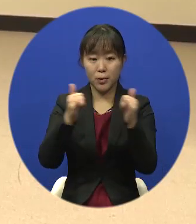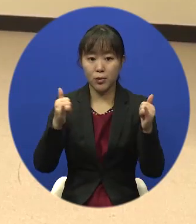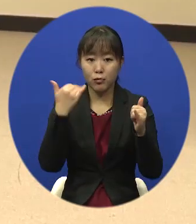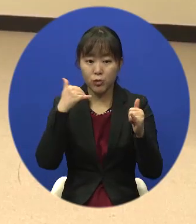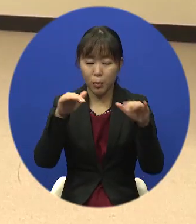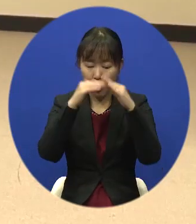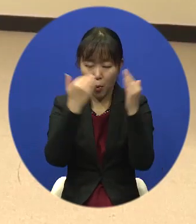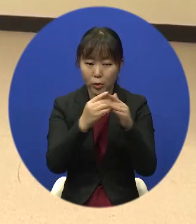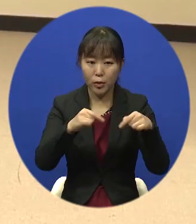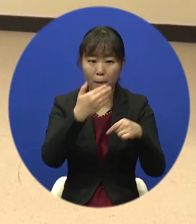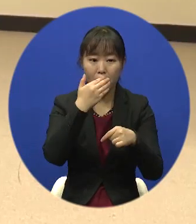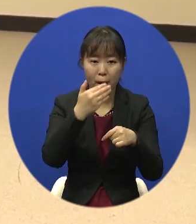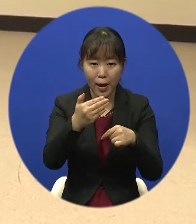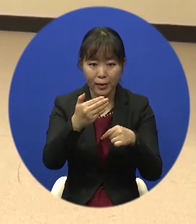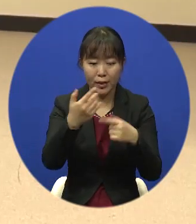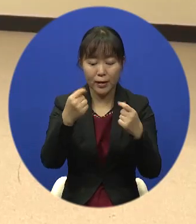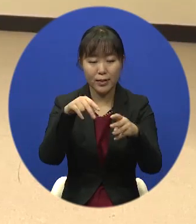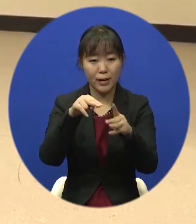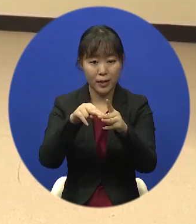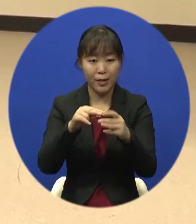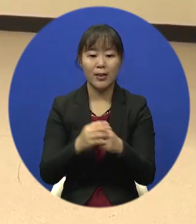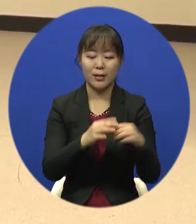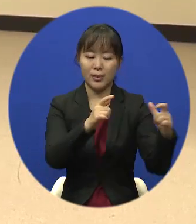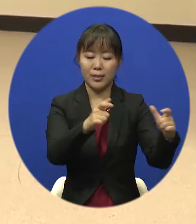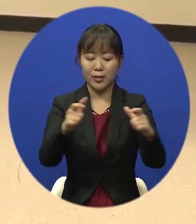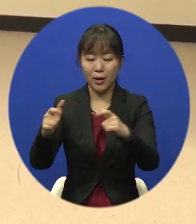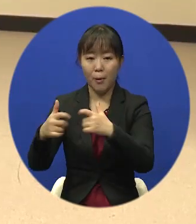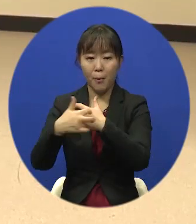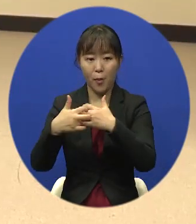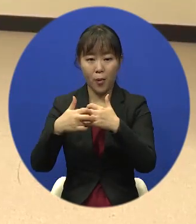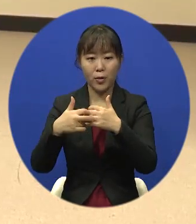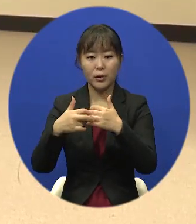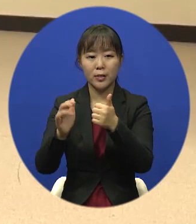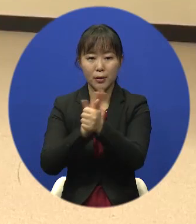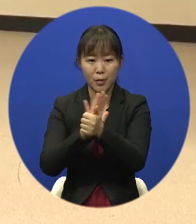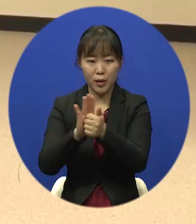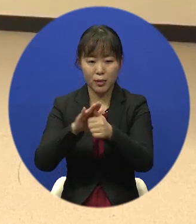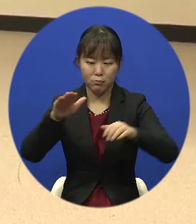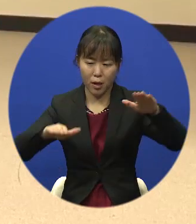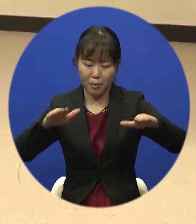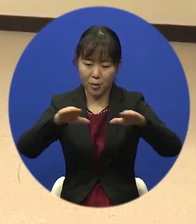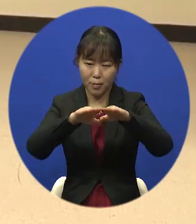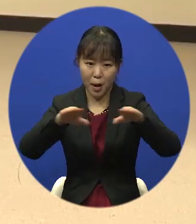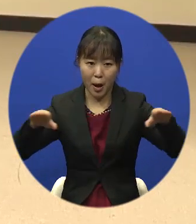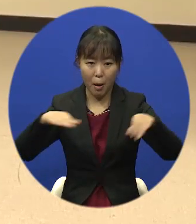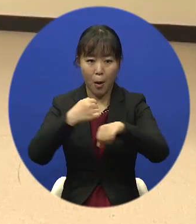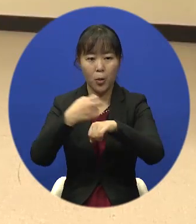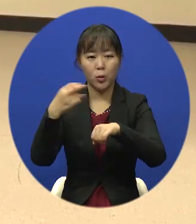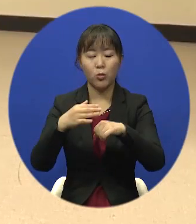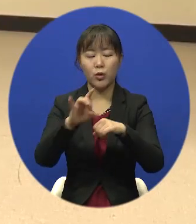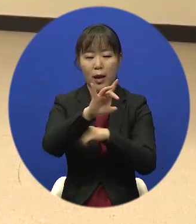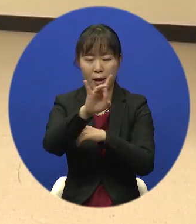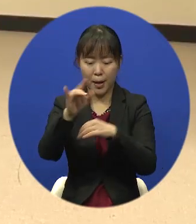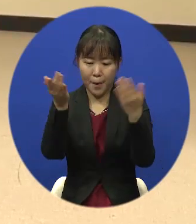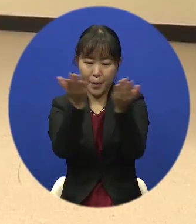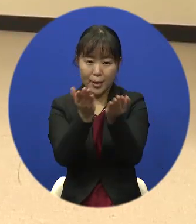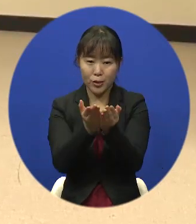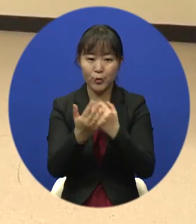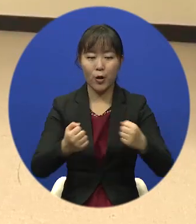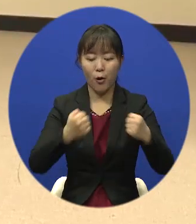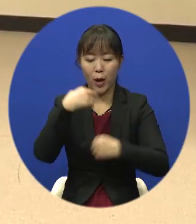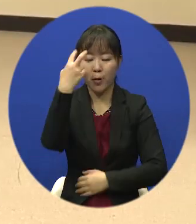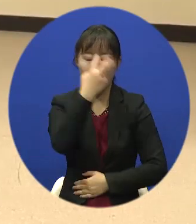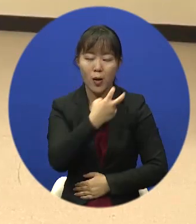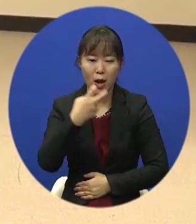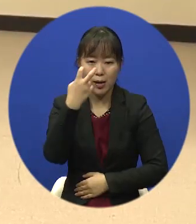신대 건강생활지원센터가 지역별 보건의료 서비스의 불균형을 해소하고 주민 개개인의 맞춤형